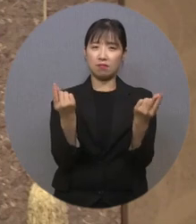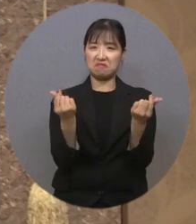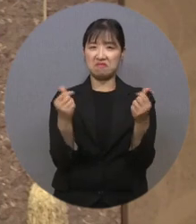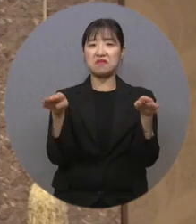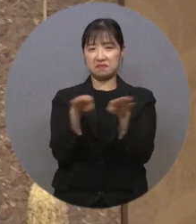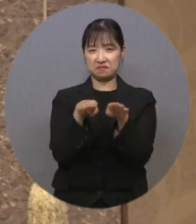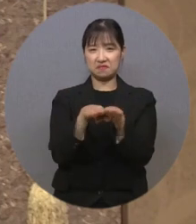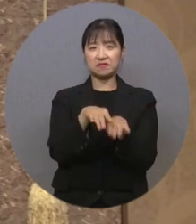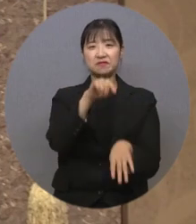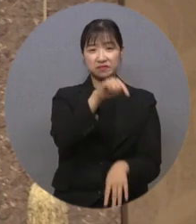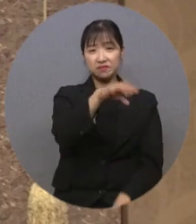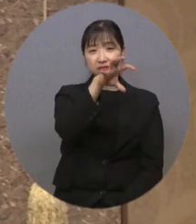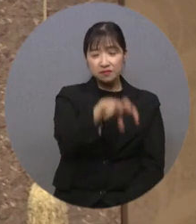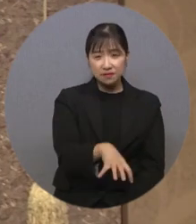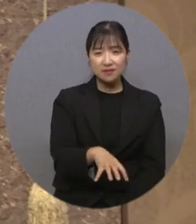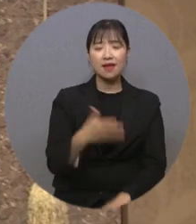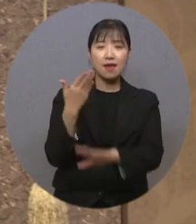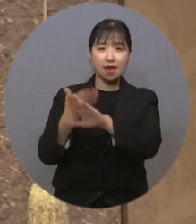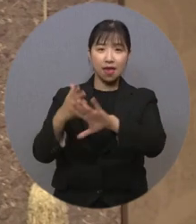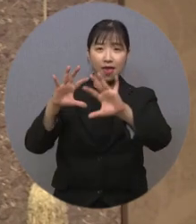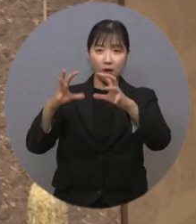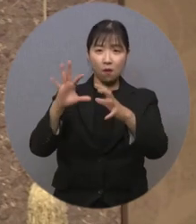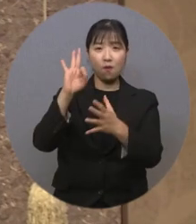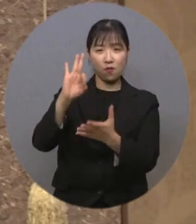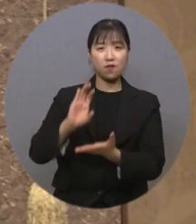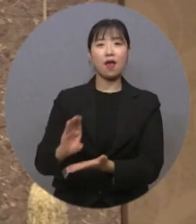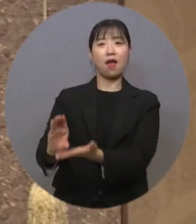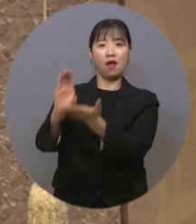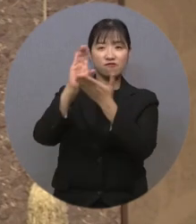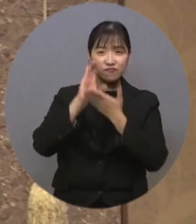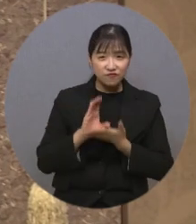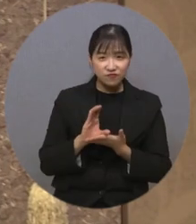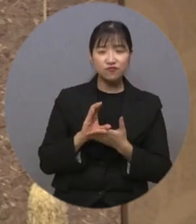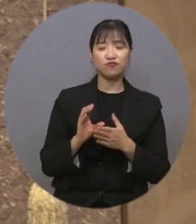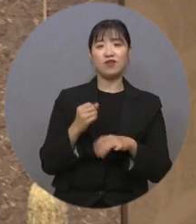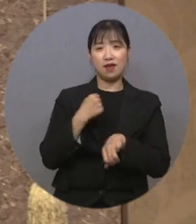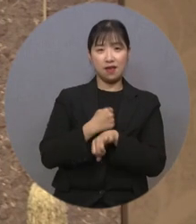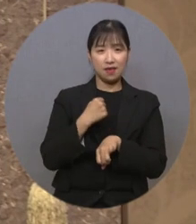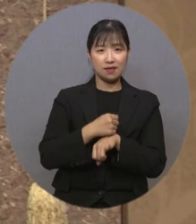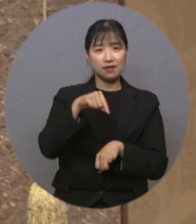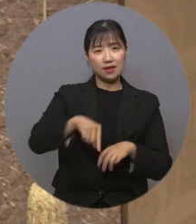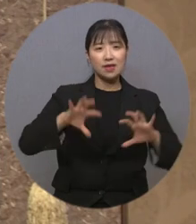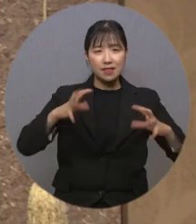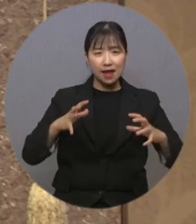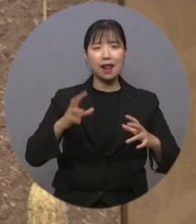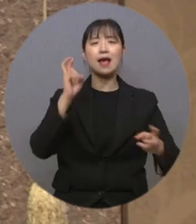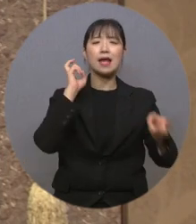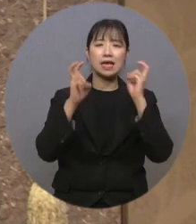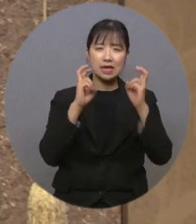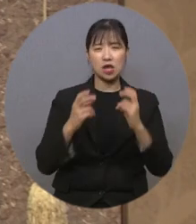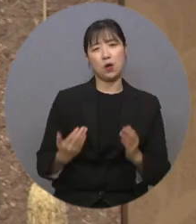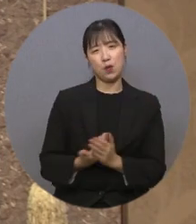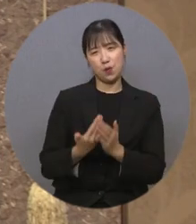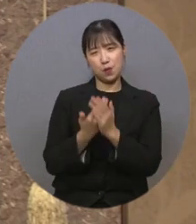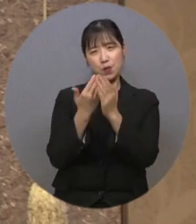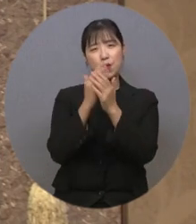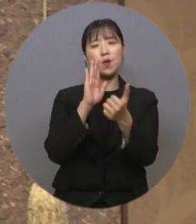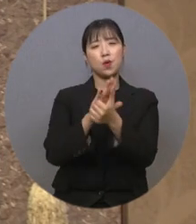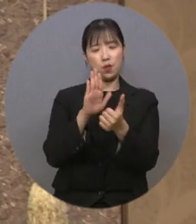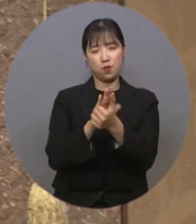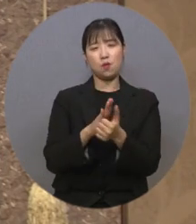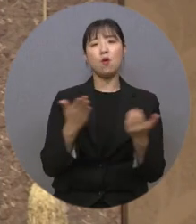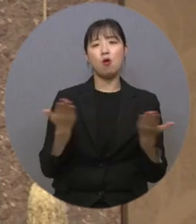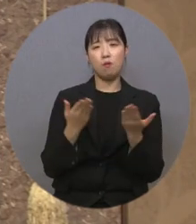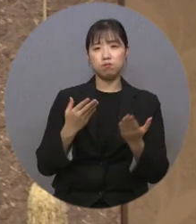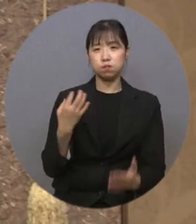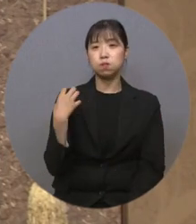그 특구청에서는 해외 자본을 투자를 시켜서 그 나라의 이제 기업을 활성화시키는 그런